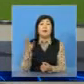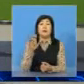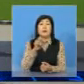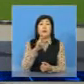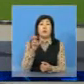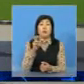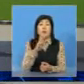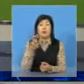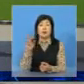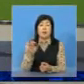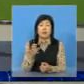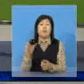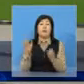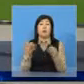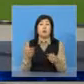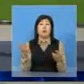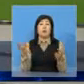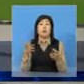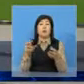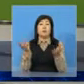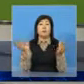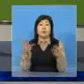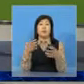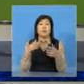мекендерін қамтамасыз етеміз.